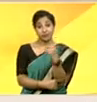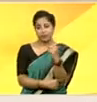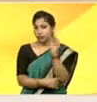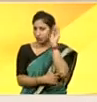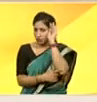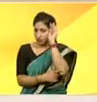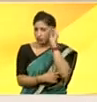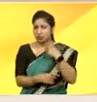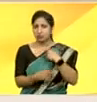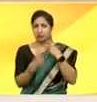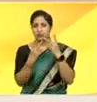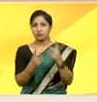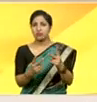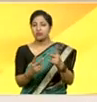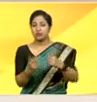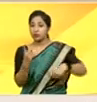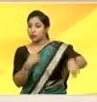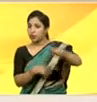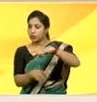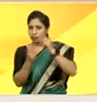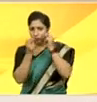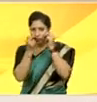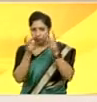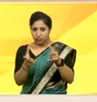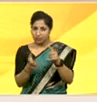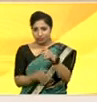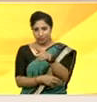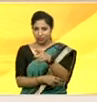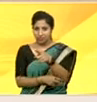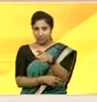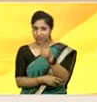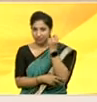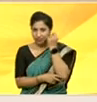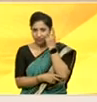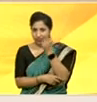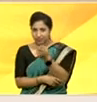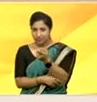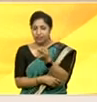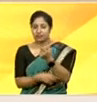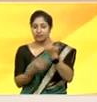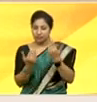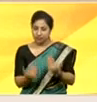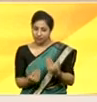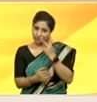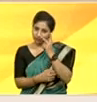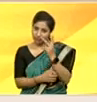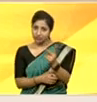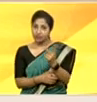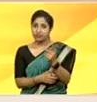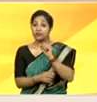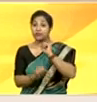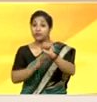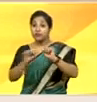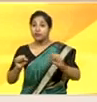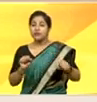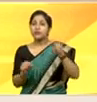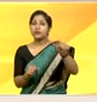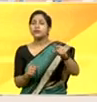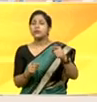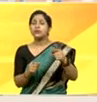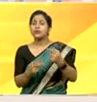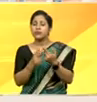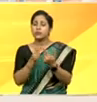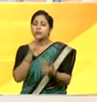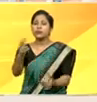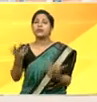सुनकर आप भी हैरत में पड़ गए ना? तो आइए आपको इसके पीछे की